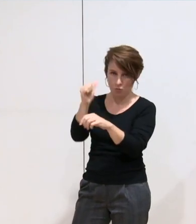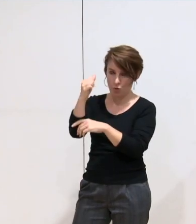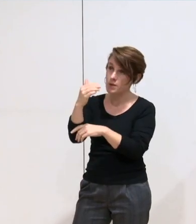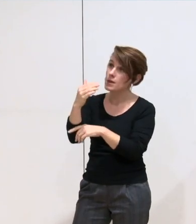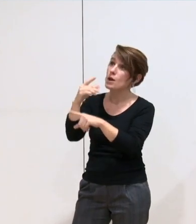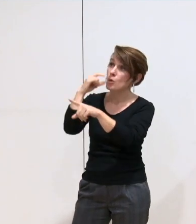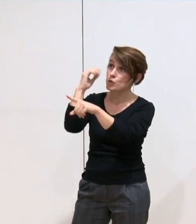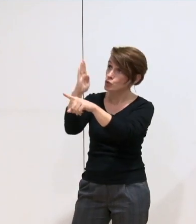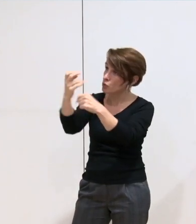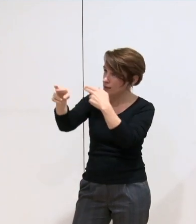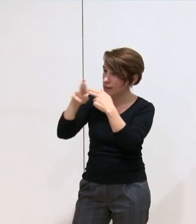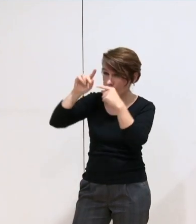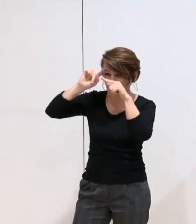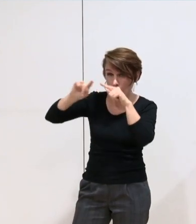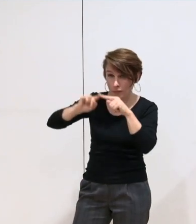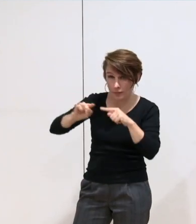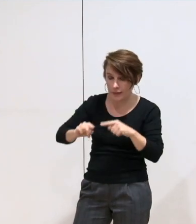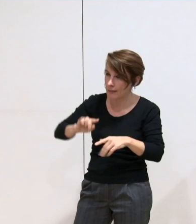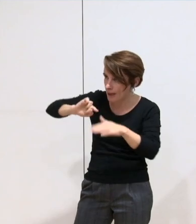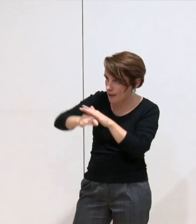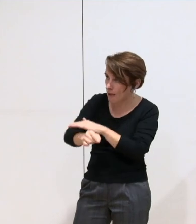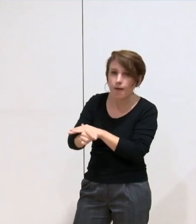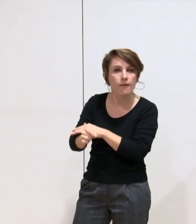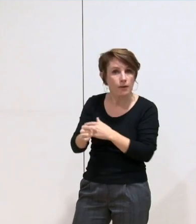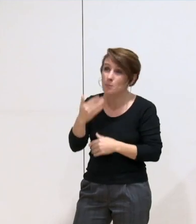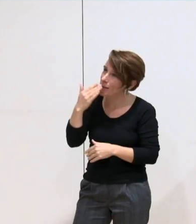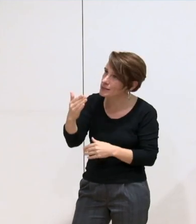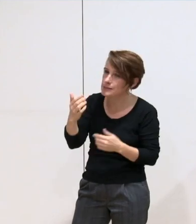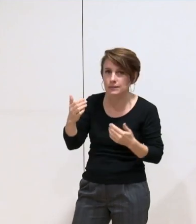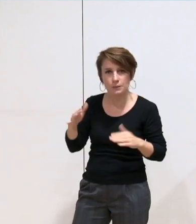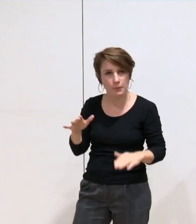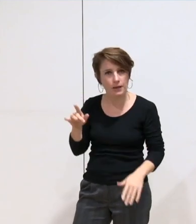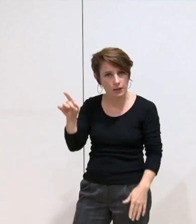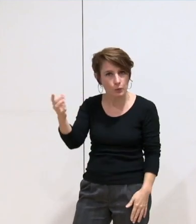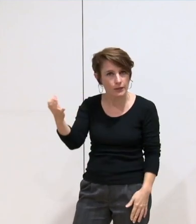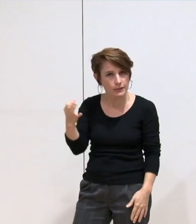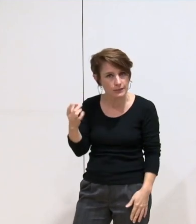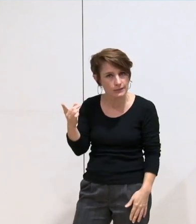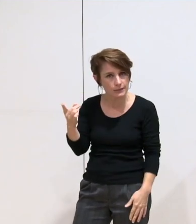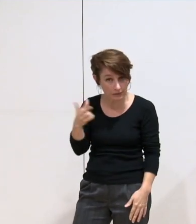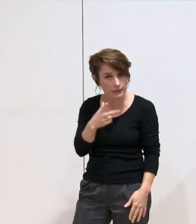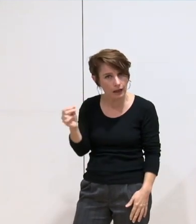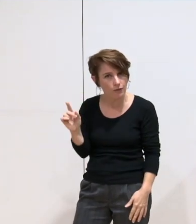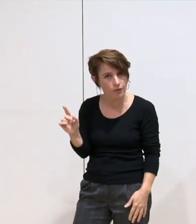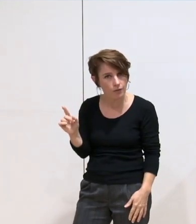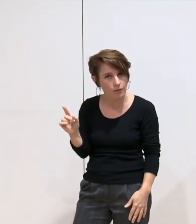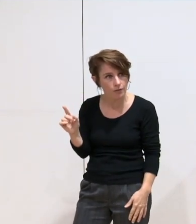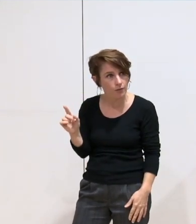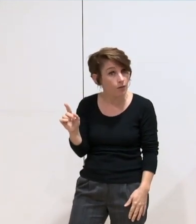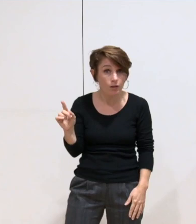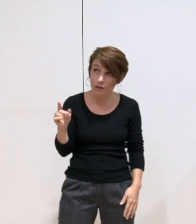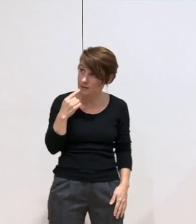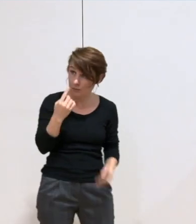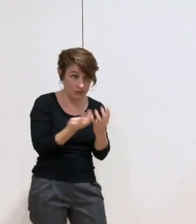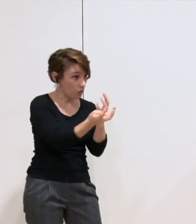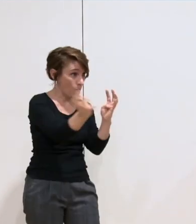du détail de sa réponse. Ce qu'il dit est quand même grave. Non, mais attendez, ça veut dire que devant le conseil municipal, vous nous